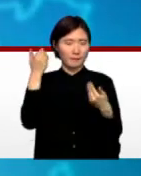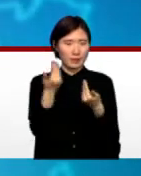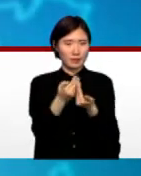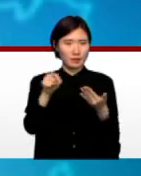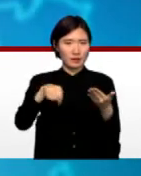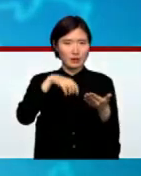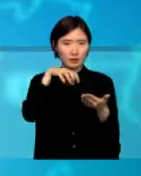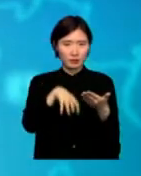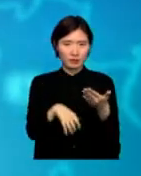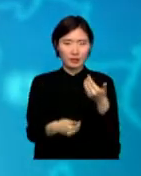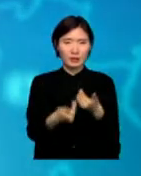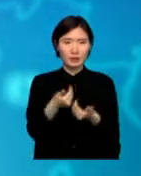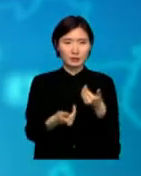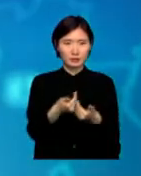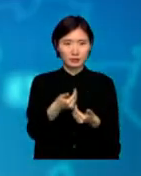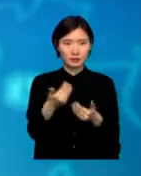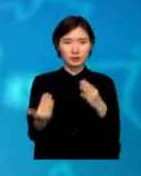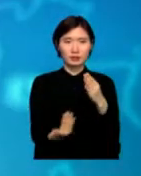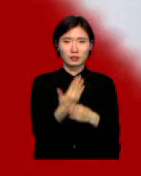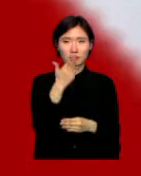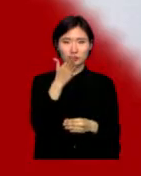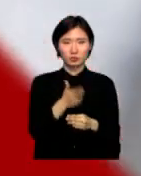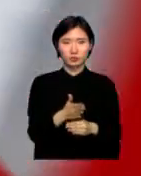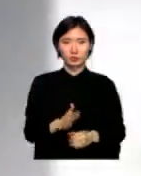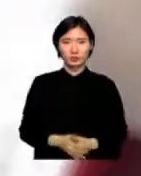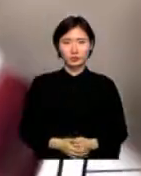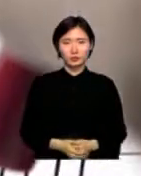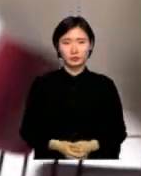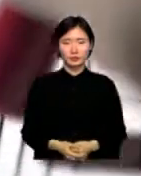갈등이 일고 있습니다 진기는 기자입니다